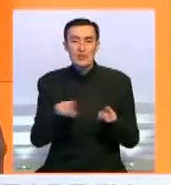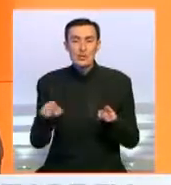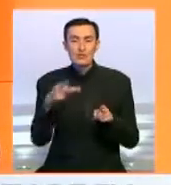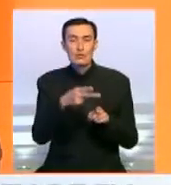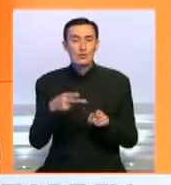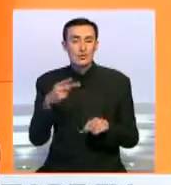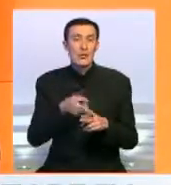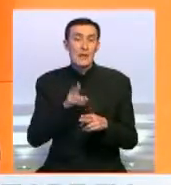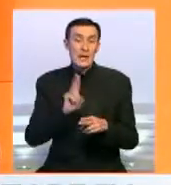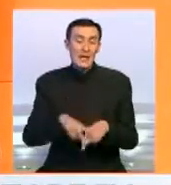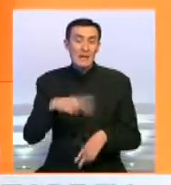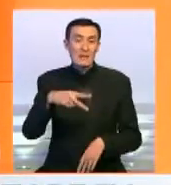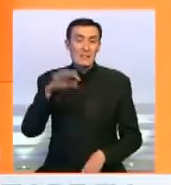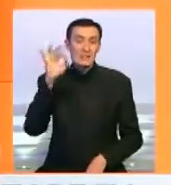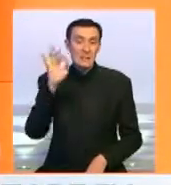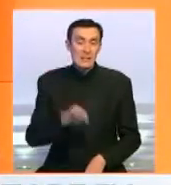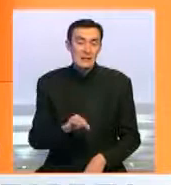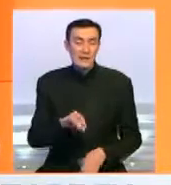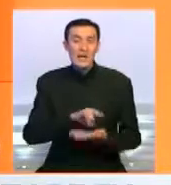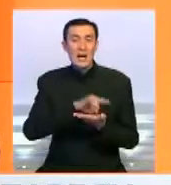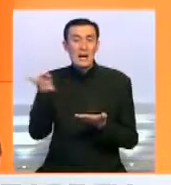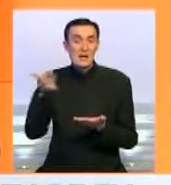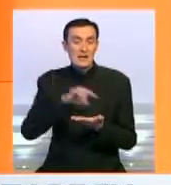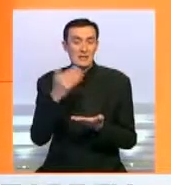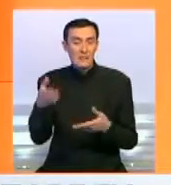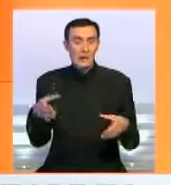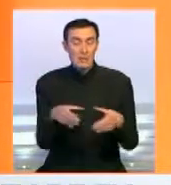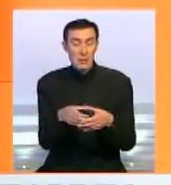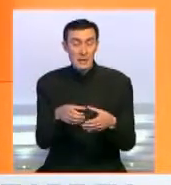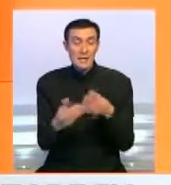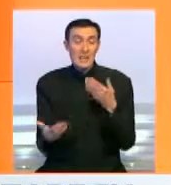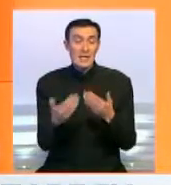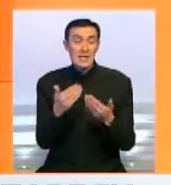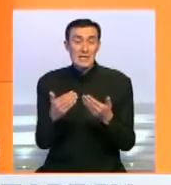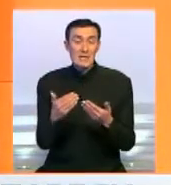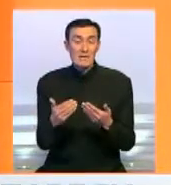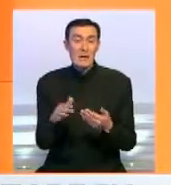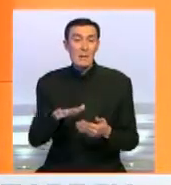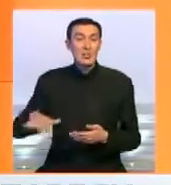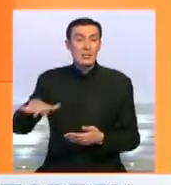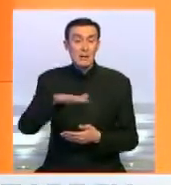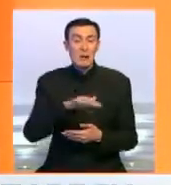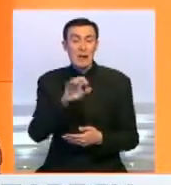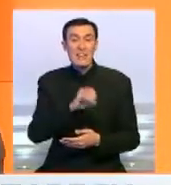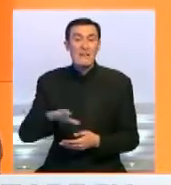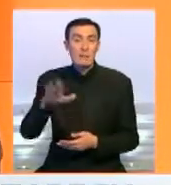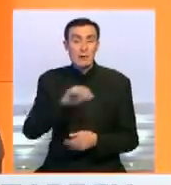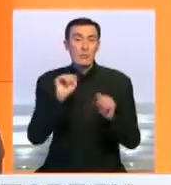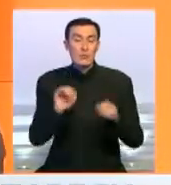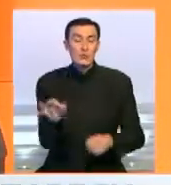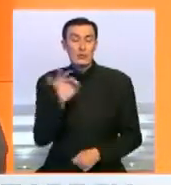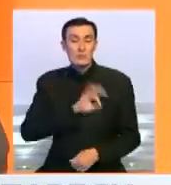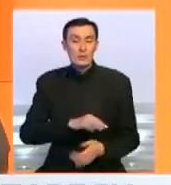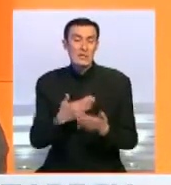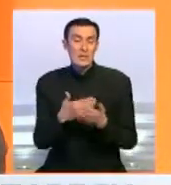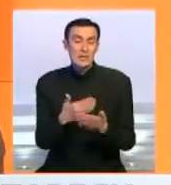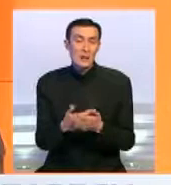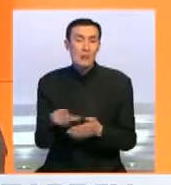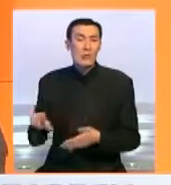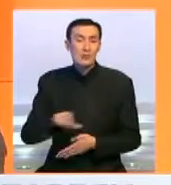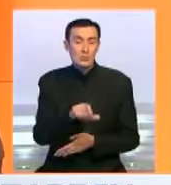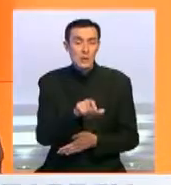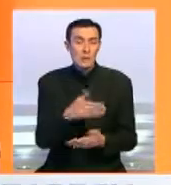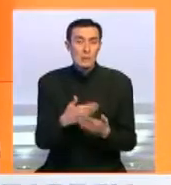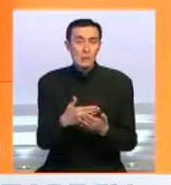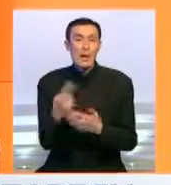Это более 20% от всех рейсов EasyJet. Если брать в масштабах Европы, его можно будет использовать на таких популярных